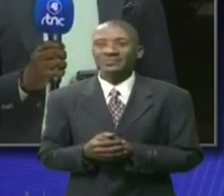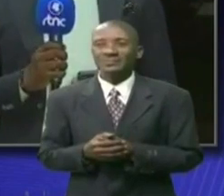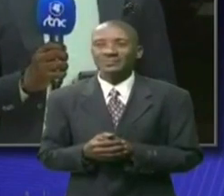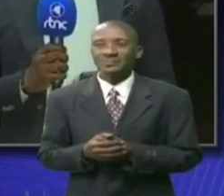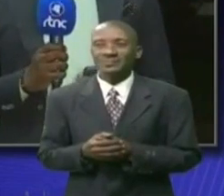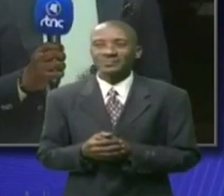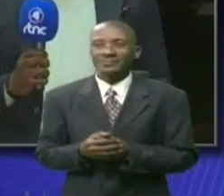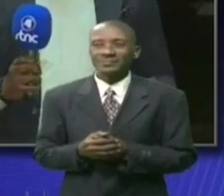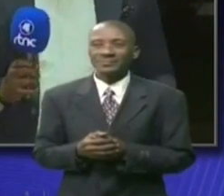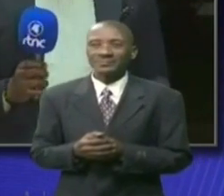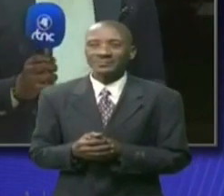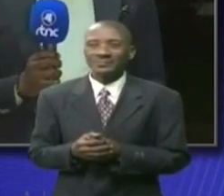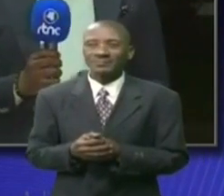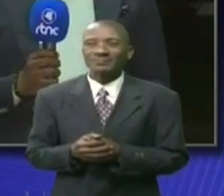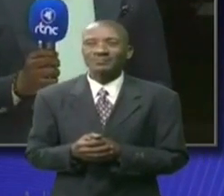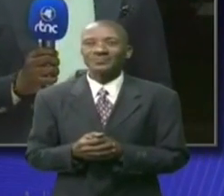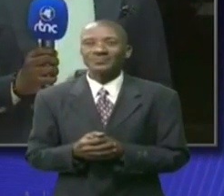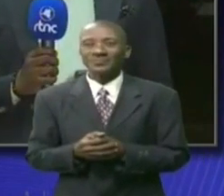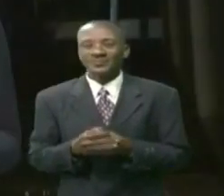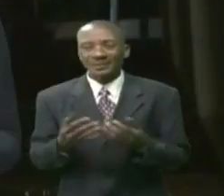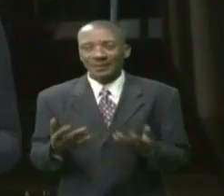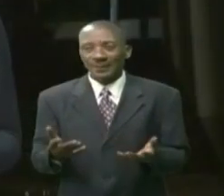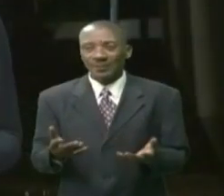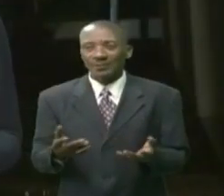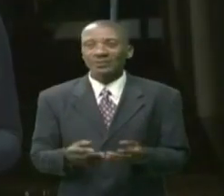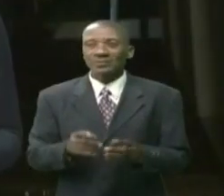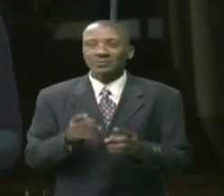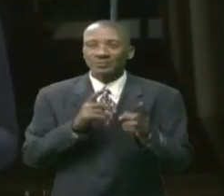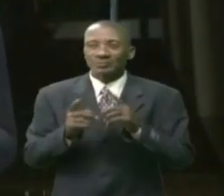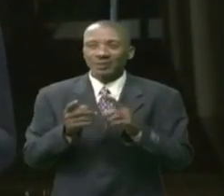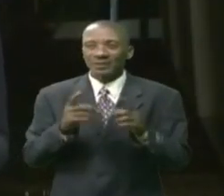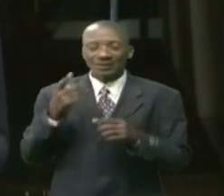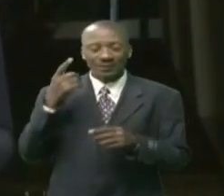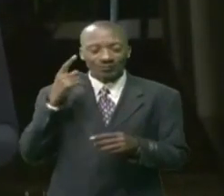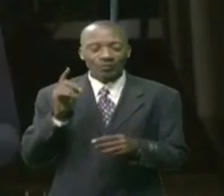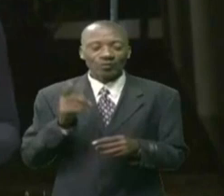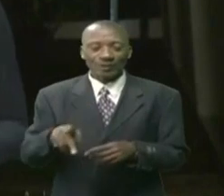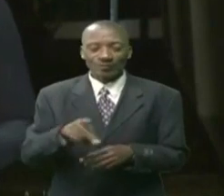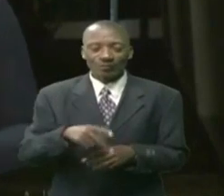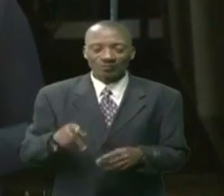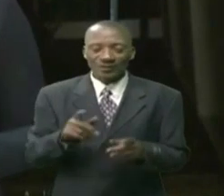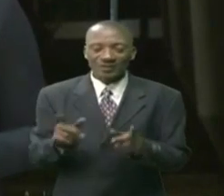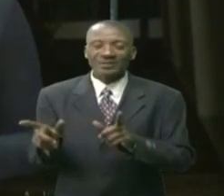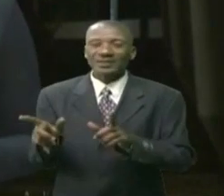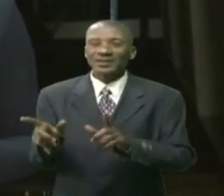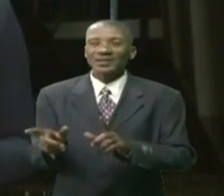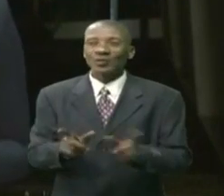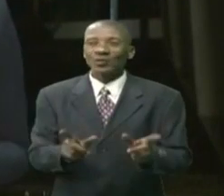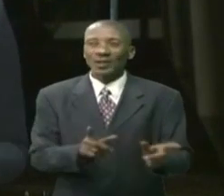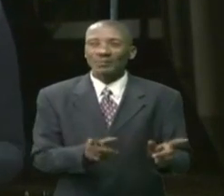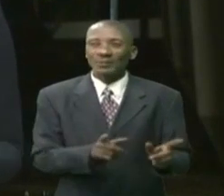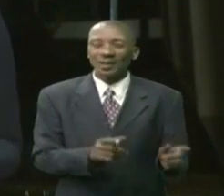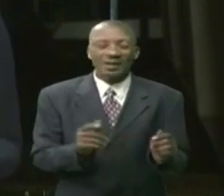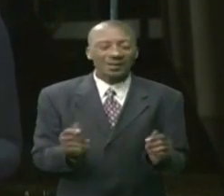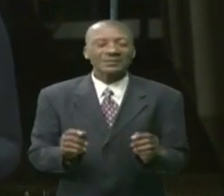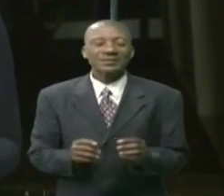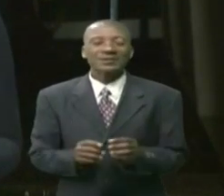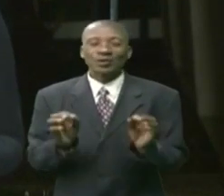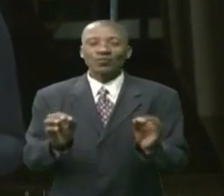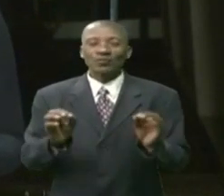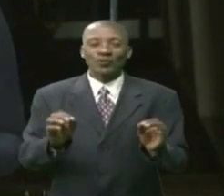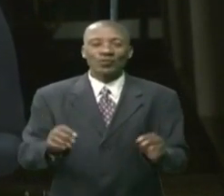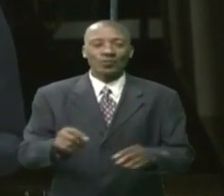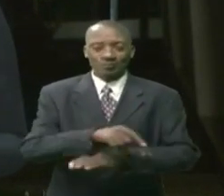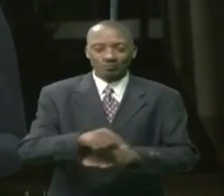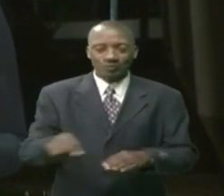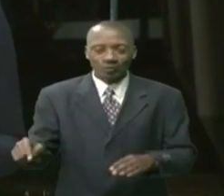Avant de parler de ces autres infrastructures construites au Lualaba, sachez que le centre de négoce de Moussompo dispose